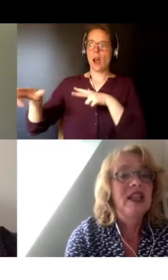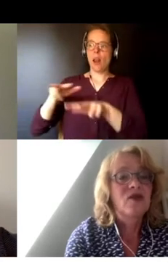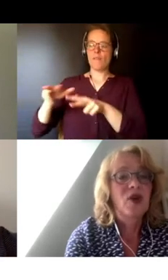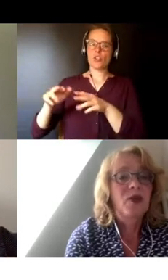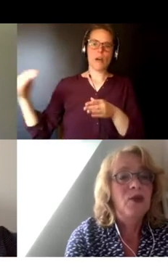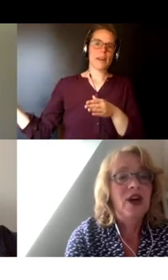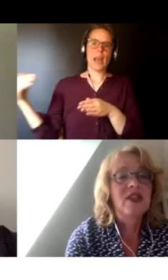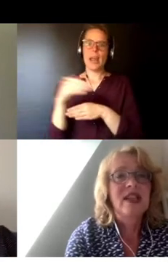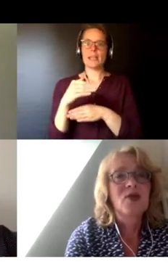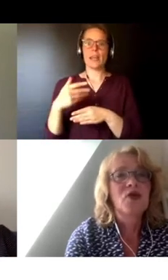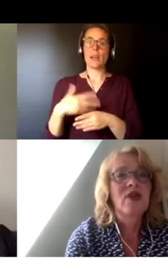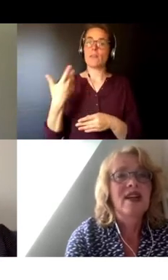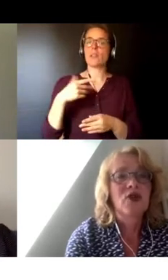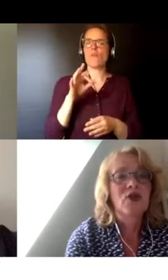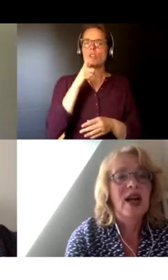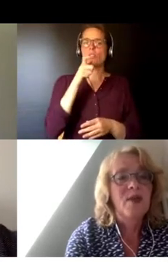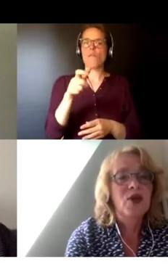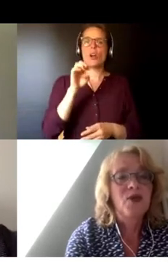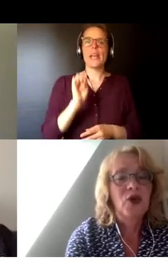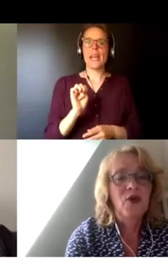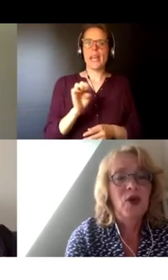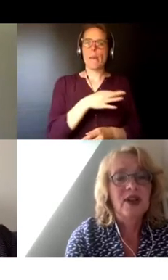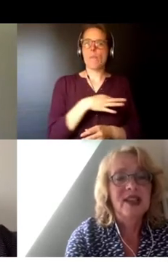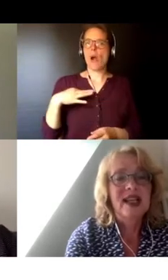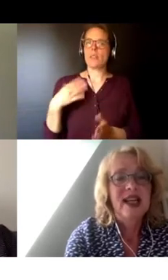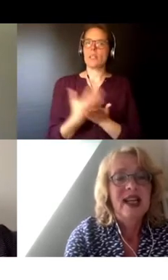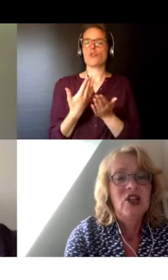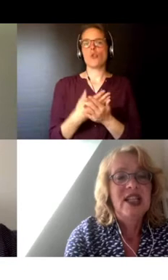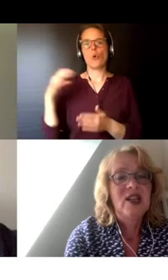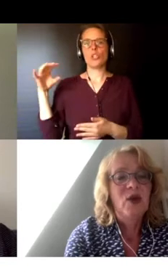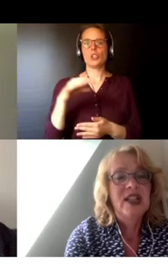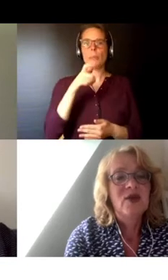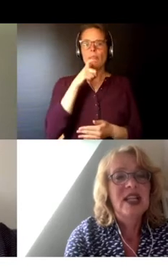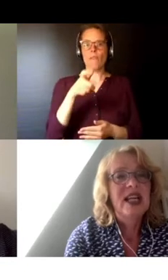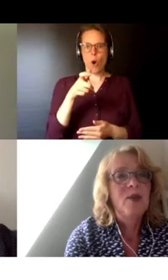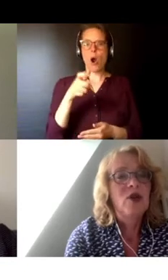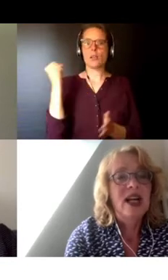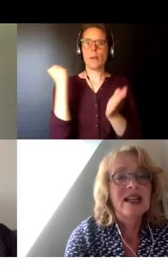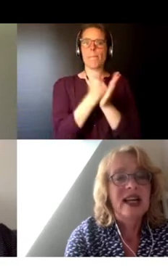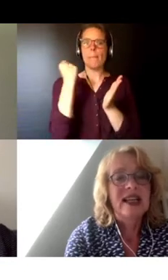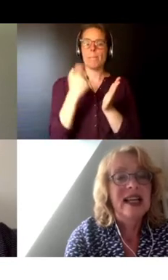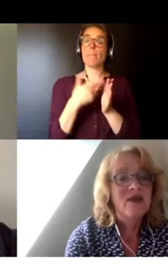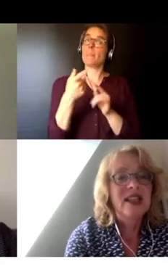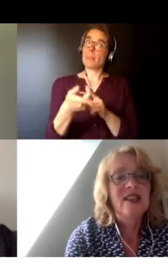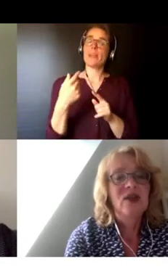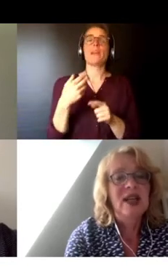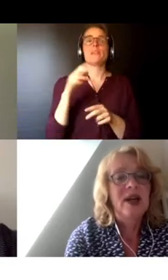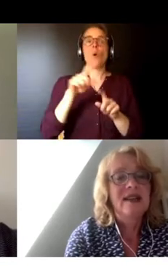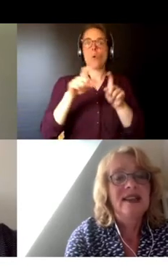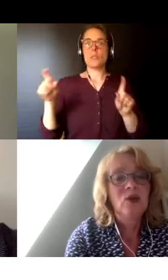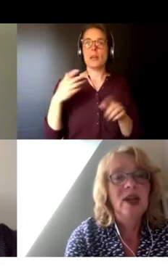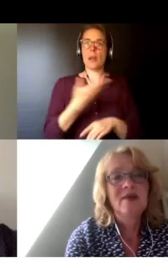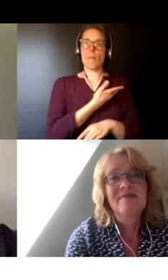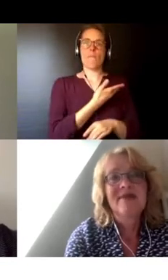für die das Wort E-Privacy inzwischen ja schon zu einem Schimpfwort geworden ist. Schließlich wollen diese Unternehmen mit Online-Tracking Geld verdienen und